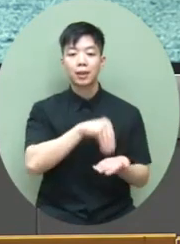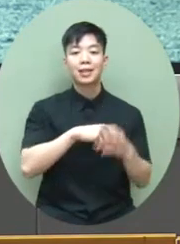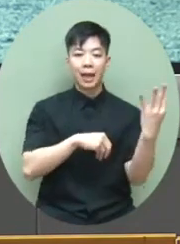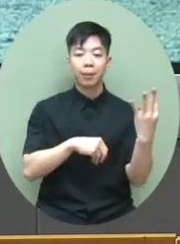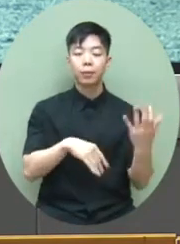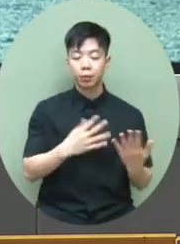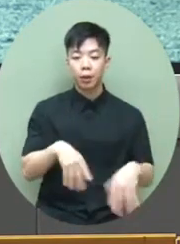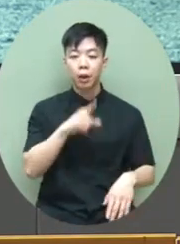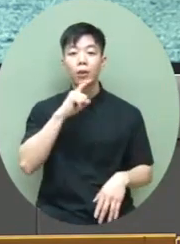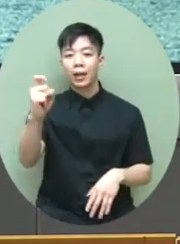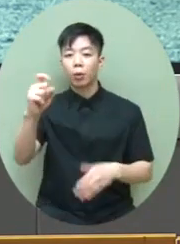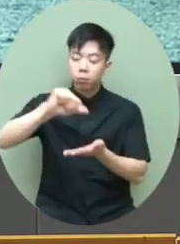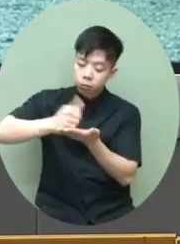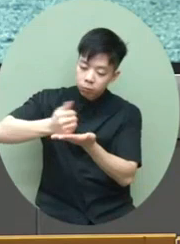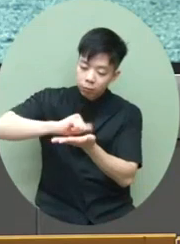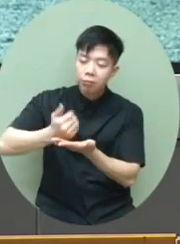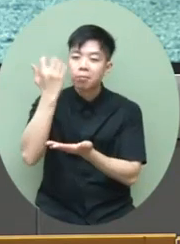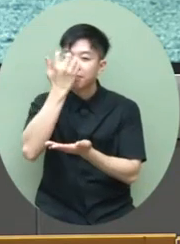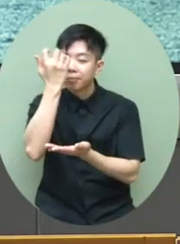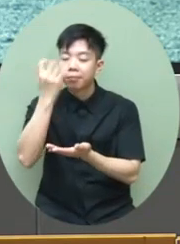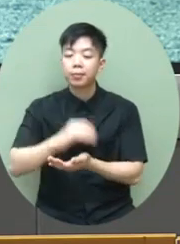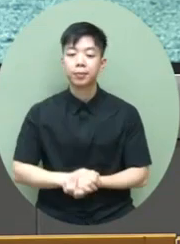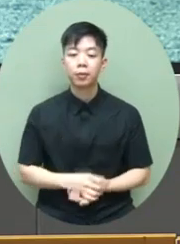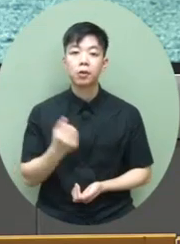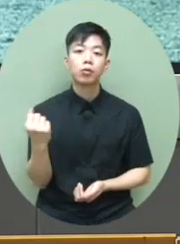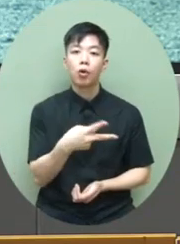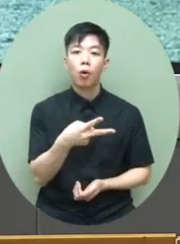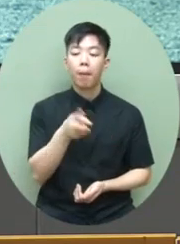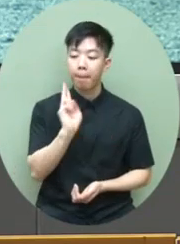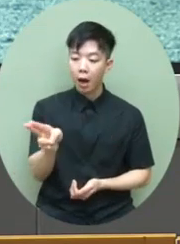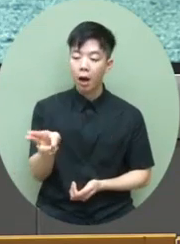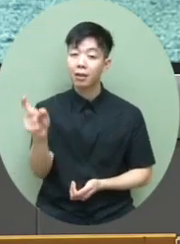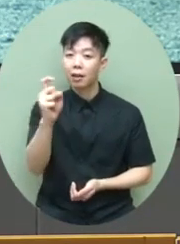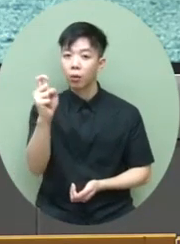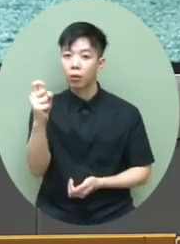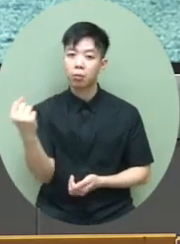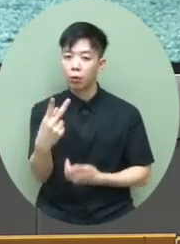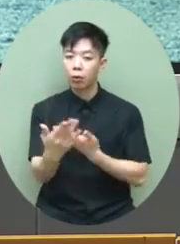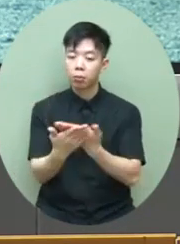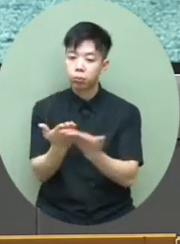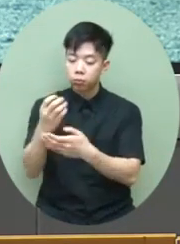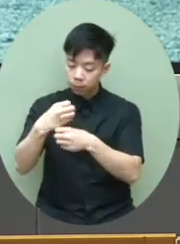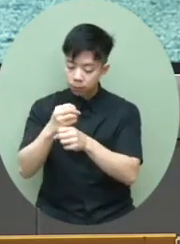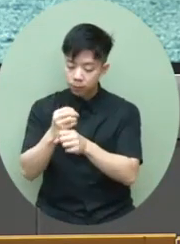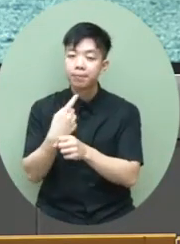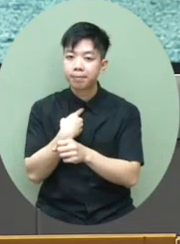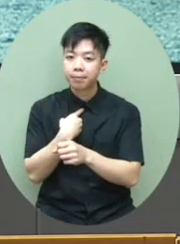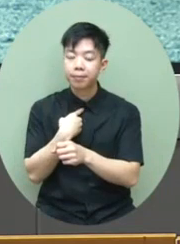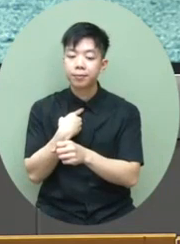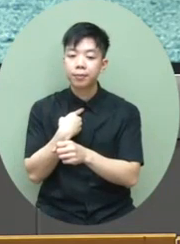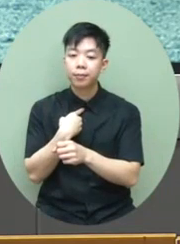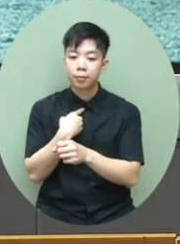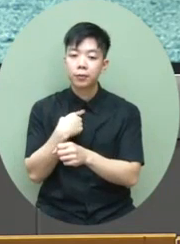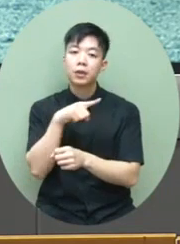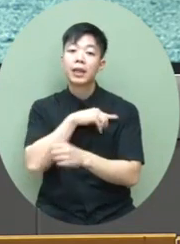不確定啦，咁佢哋都會再做多一次檢測， 即係安排翻做一個喺屋企嗰度就攞